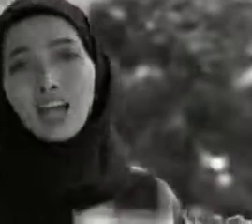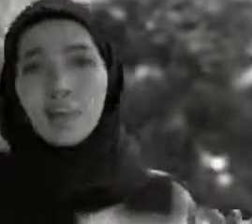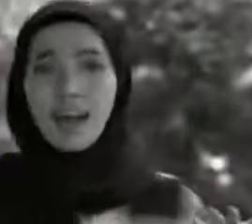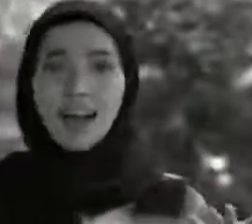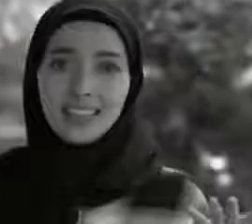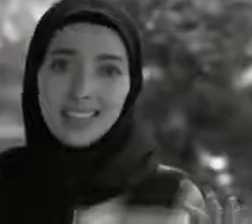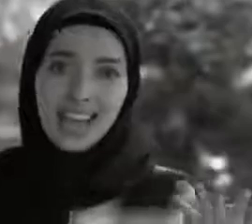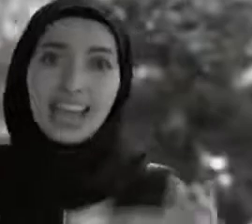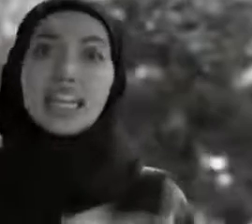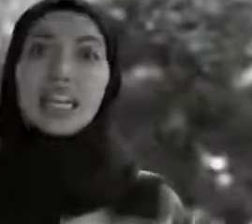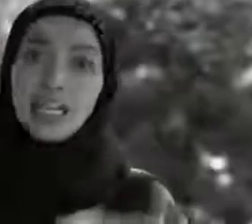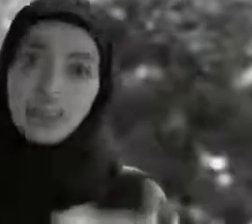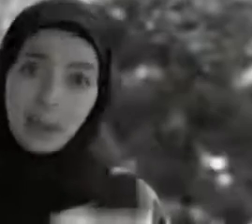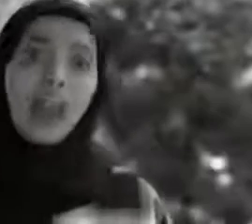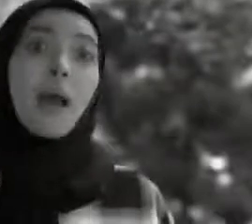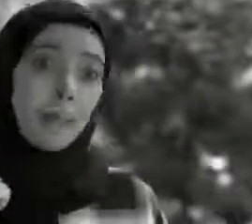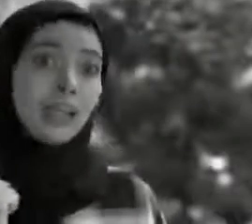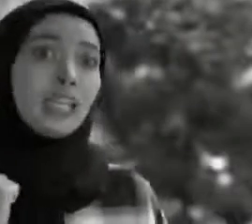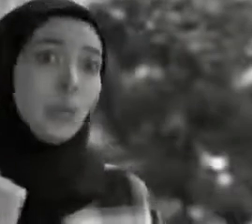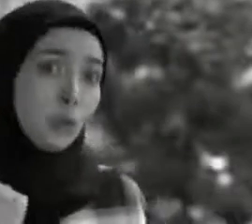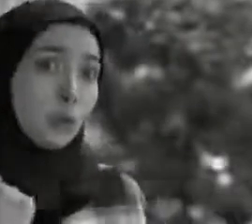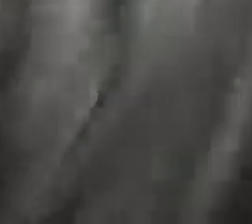menandai lahirnya